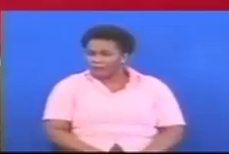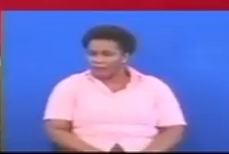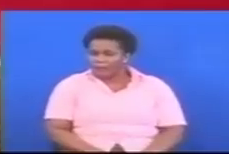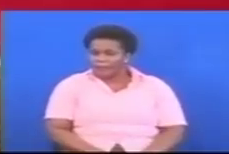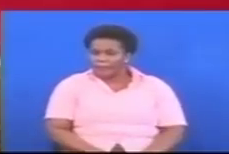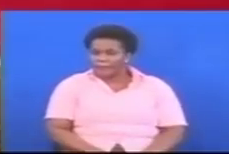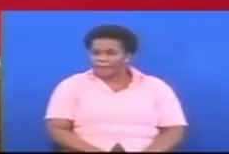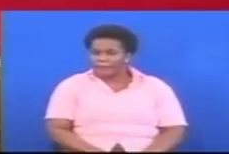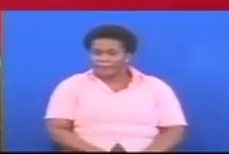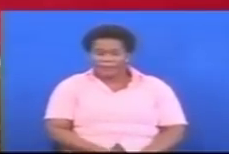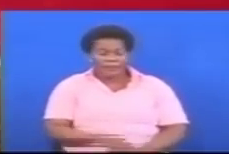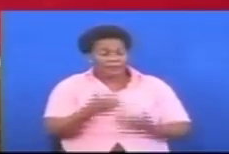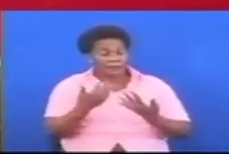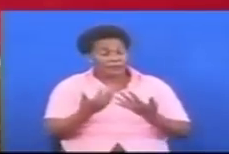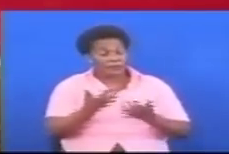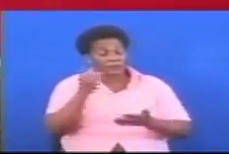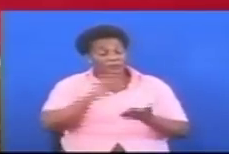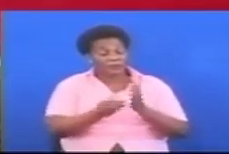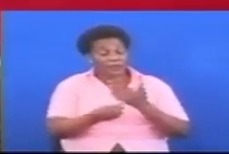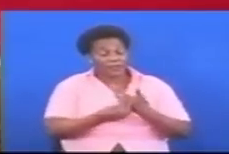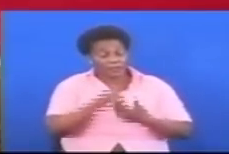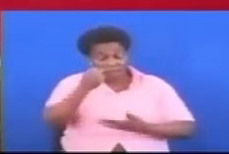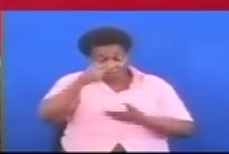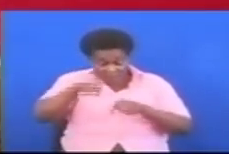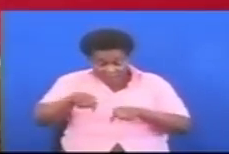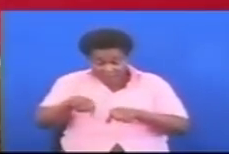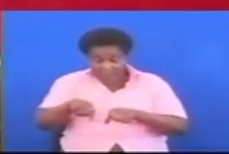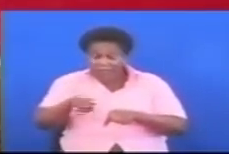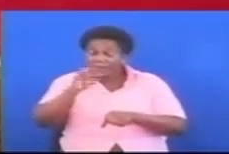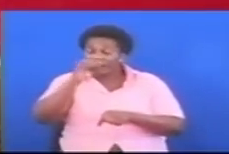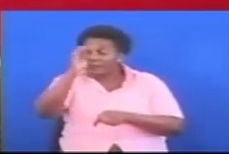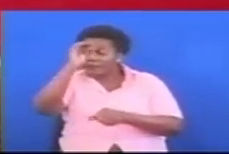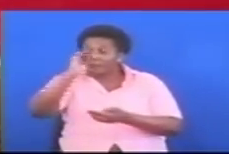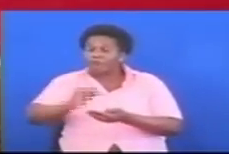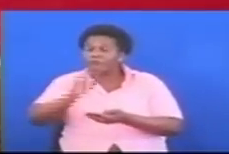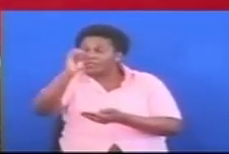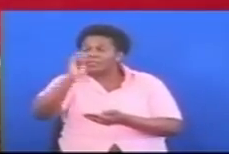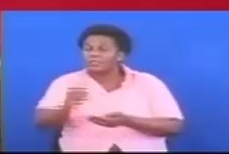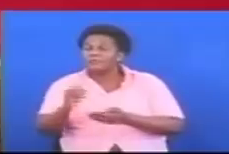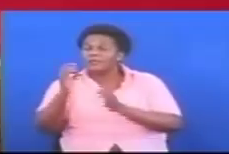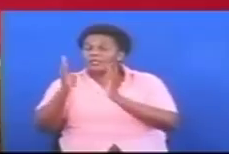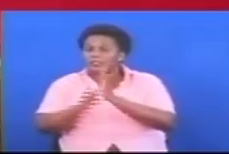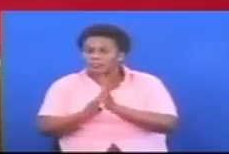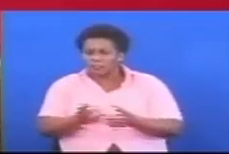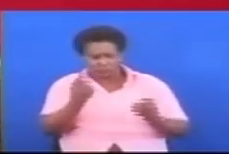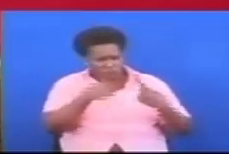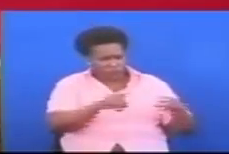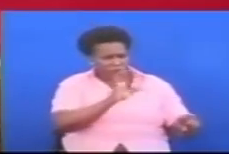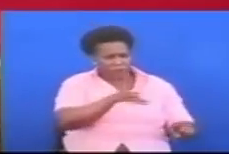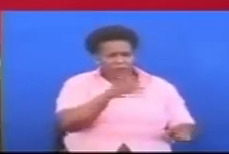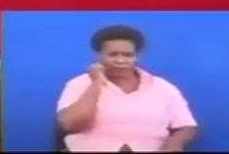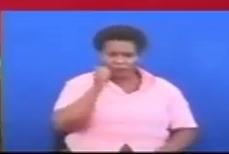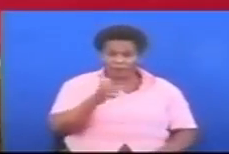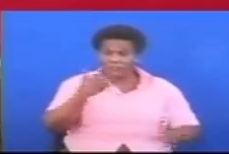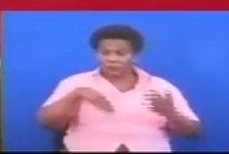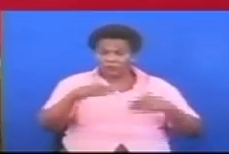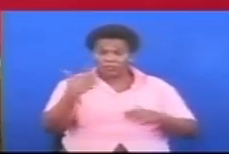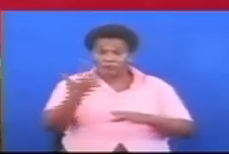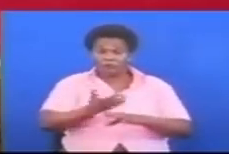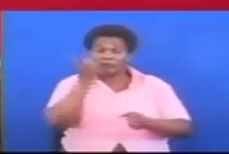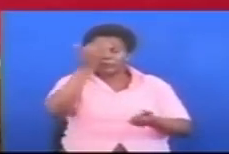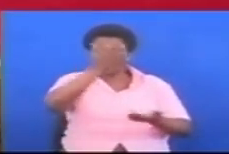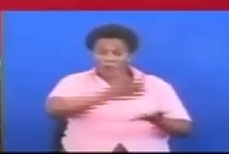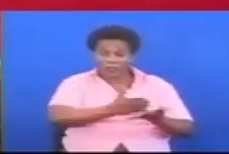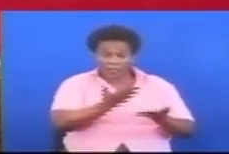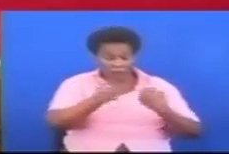2018-2020 kwa asilimia 9 ikilinganishwa na bajeti ya 2018-2019. Ili kuwe na uhakika wa upatikanaji wa fedha kwa ajili ya kutekeleza miradi